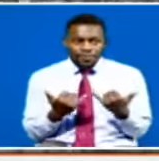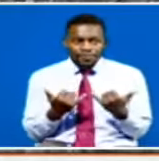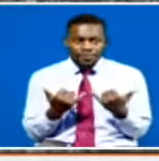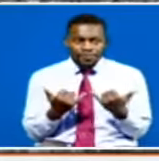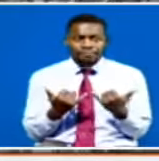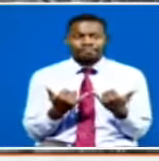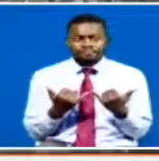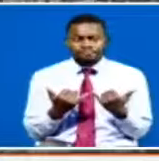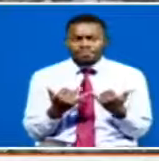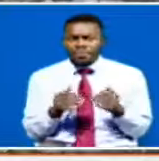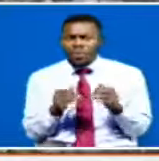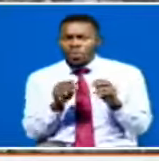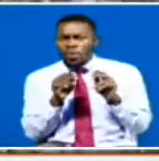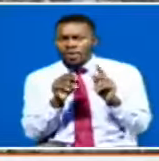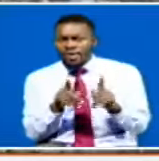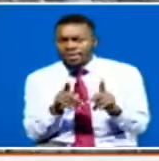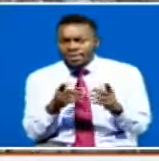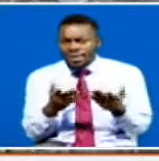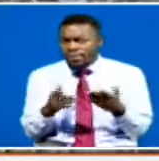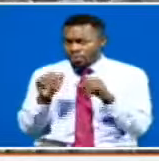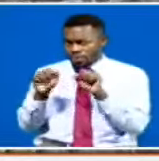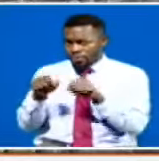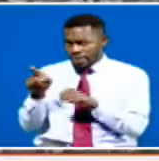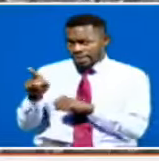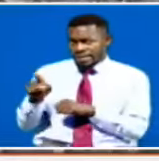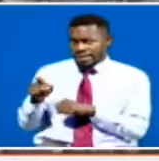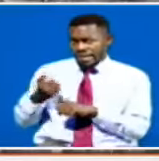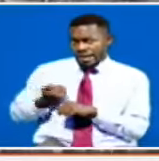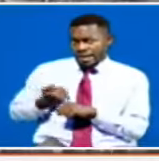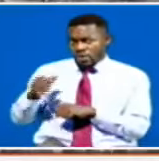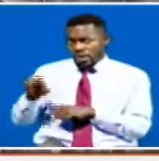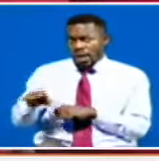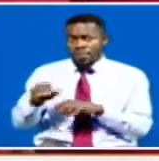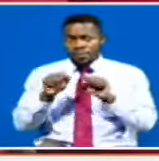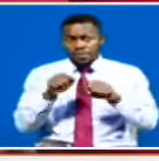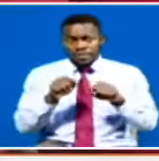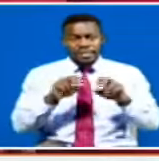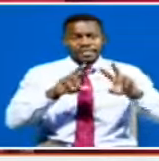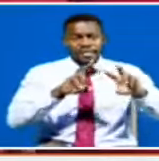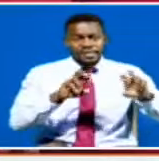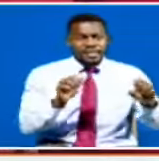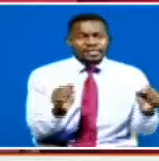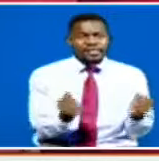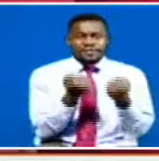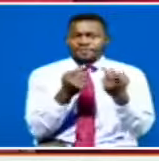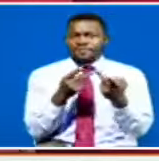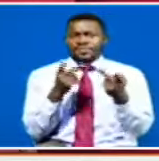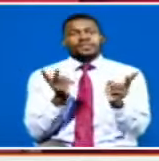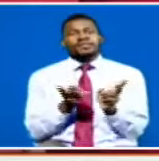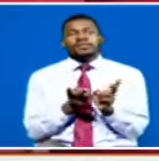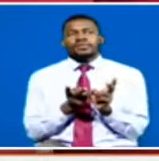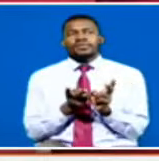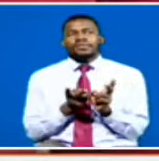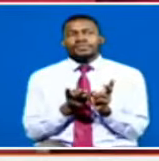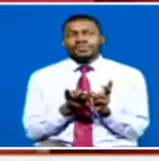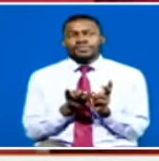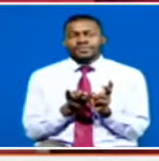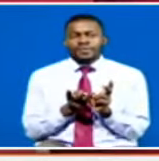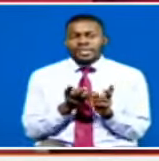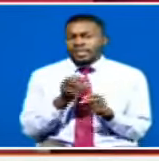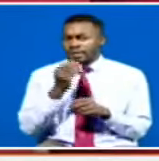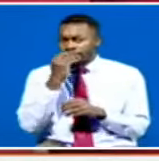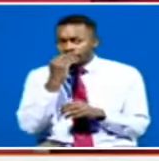arudi alikoolewa au kutafuta makao kwingine, kwani hana hadhi hapa. Hata saa zingine nalalanga bila kukula nikiwa na watoto,